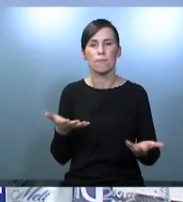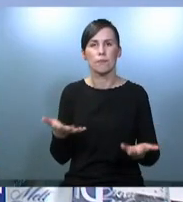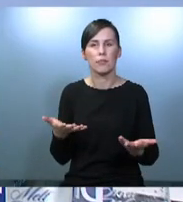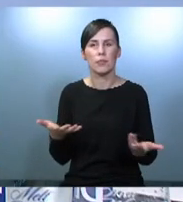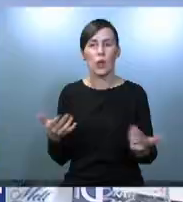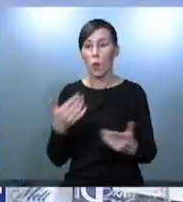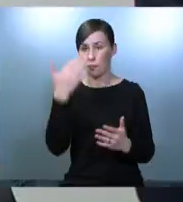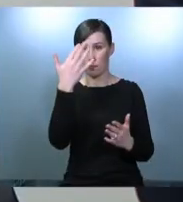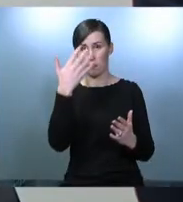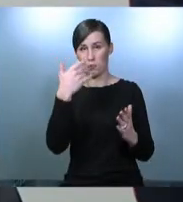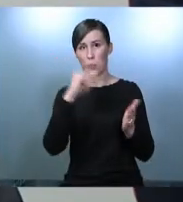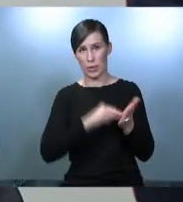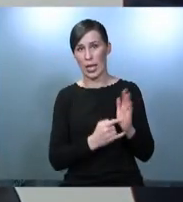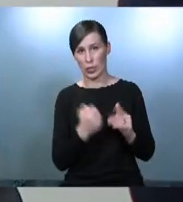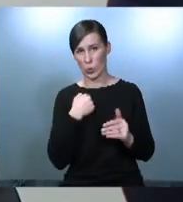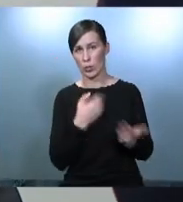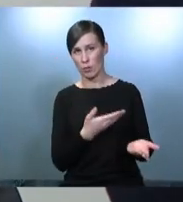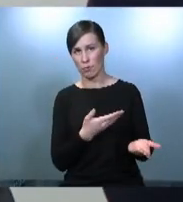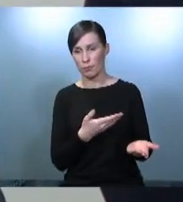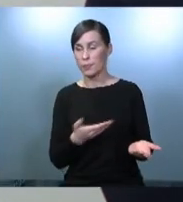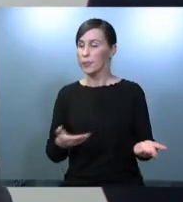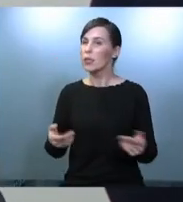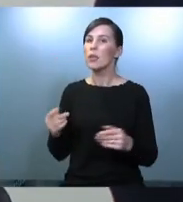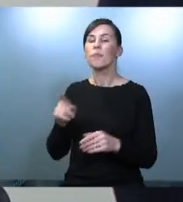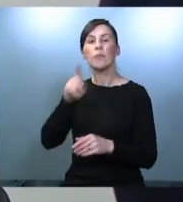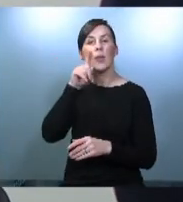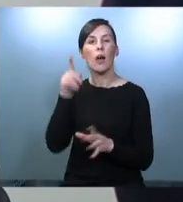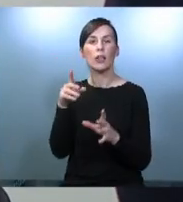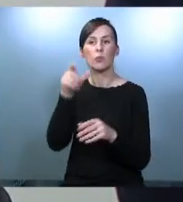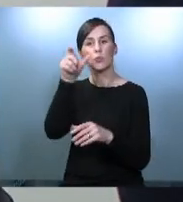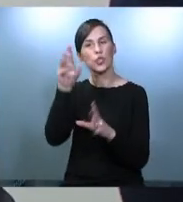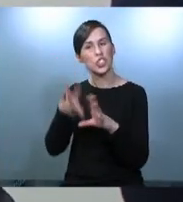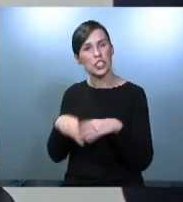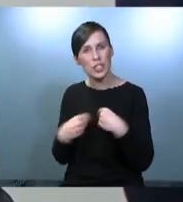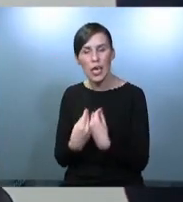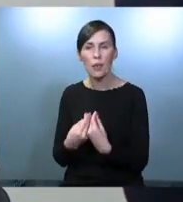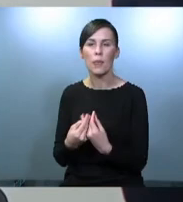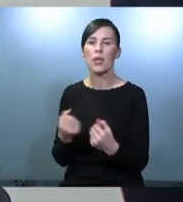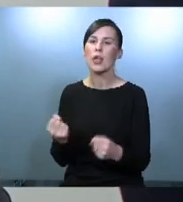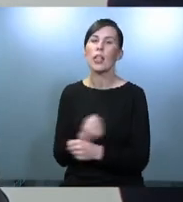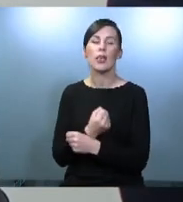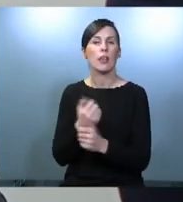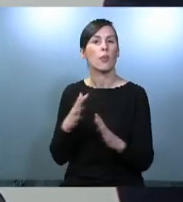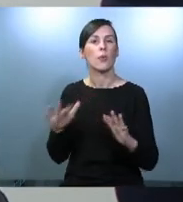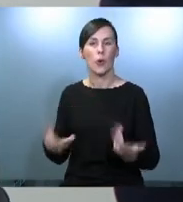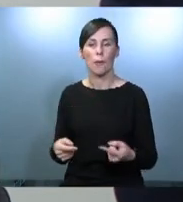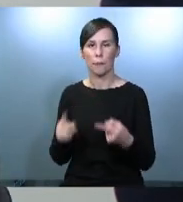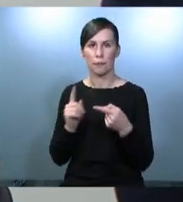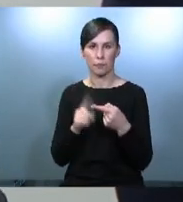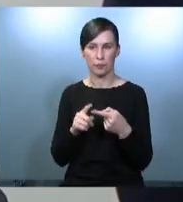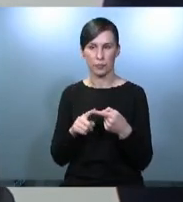Taip, visų pirma, jaunam žmogui, jaunai šeimai reikia kelių dalykų. Visų pirma, tai